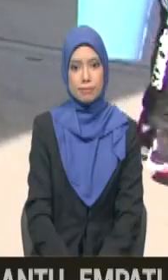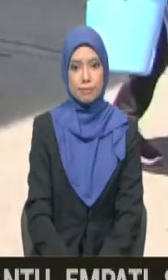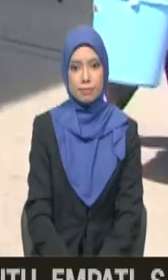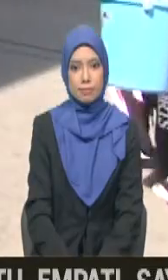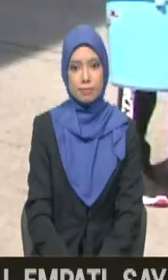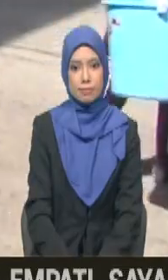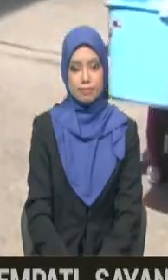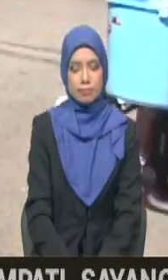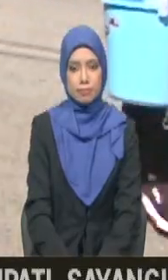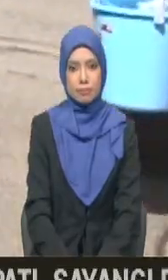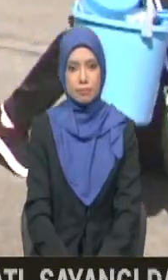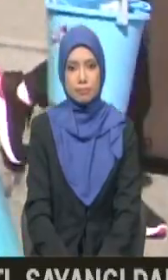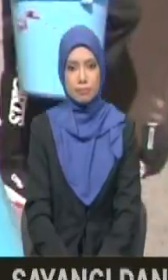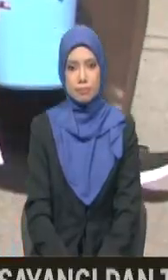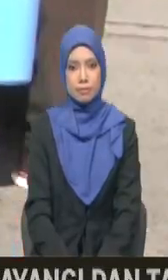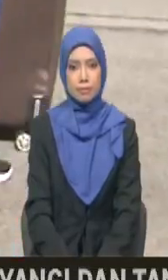hari